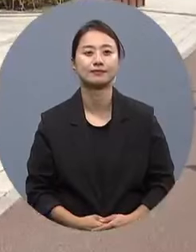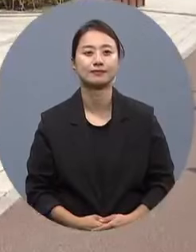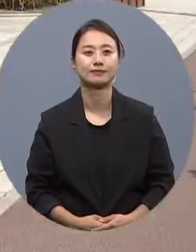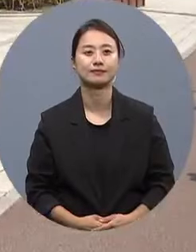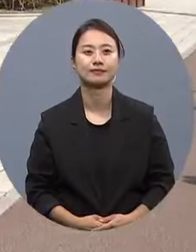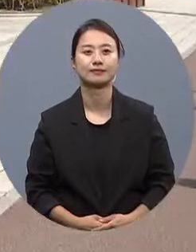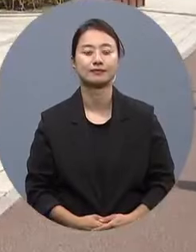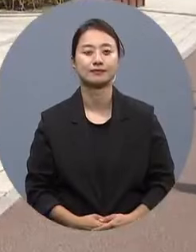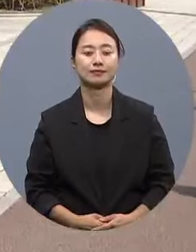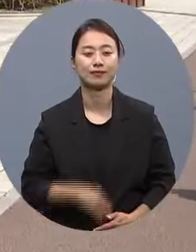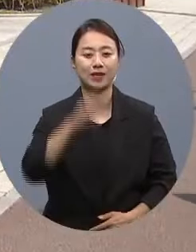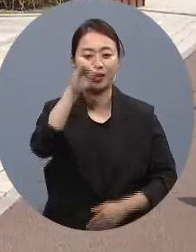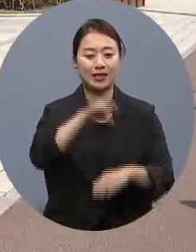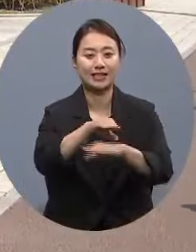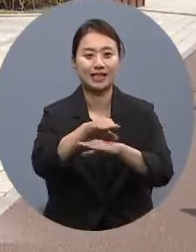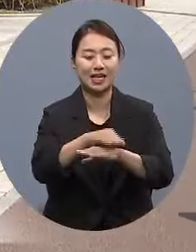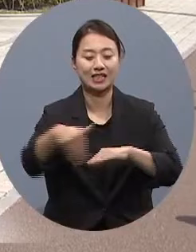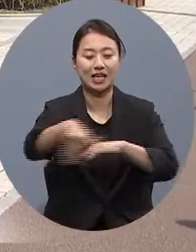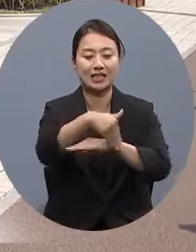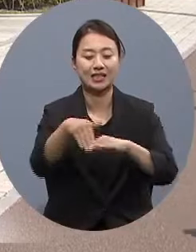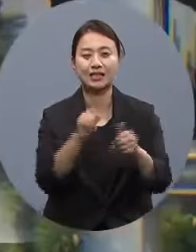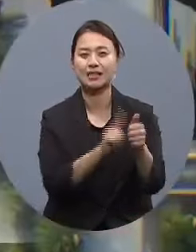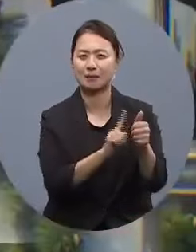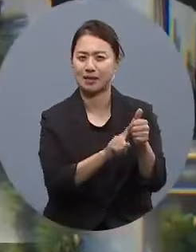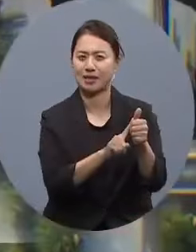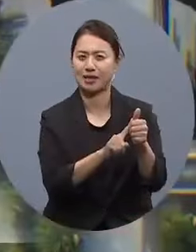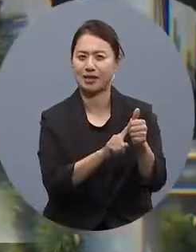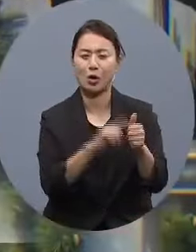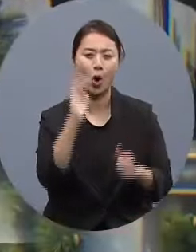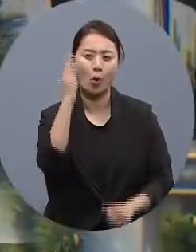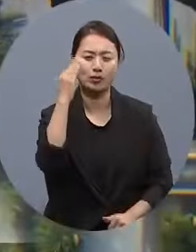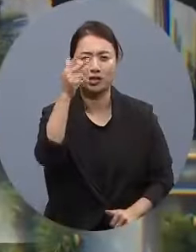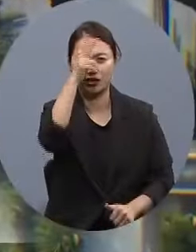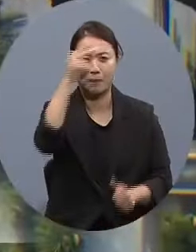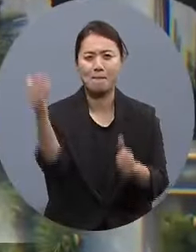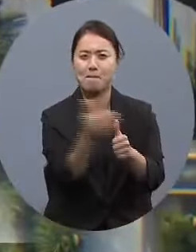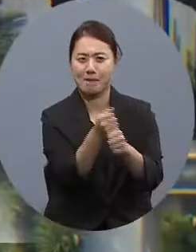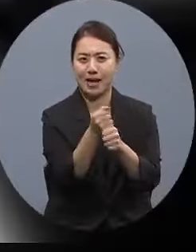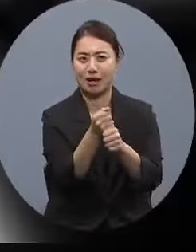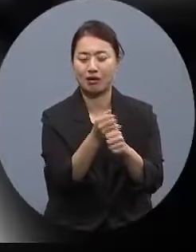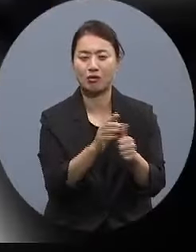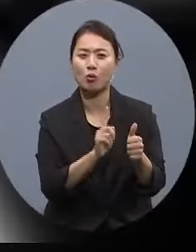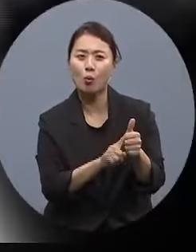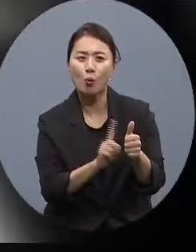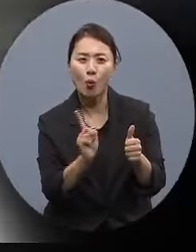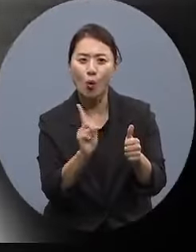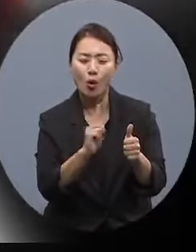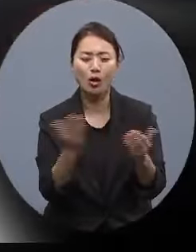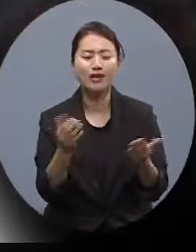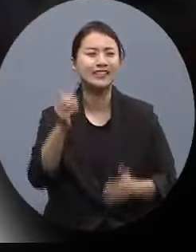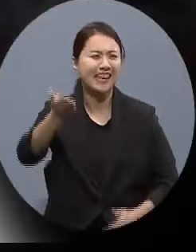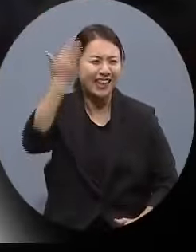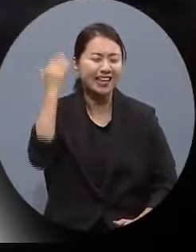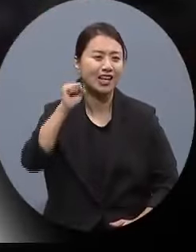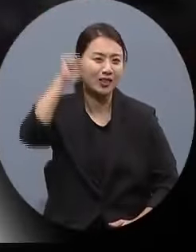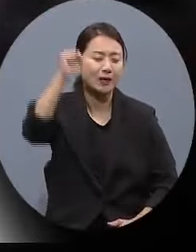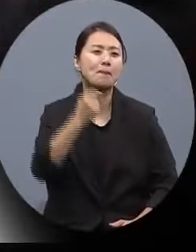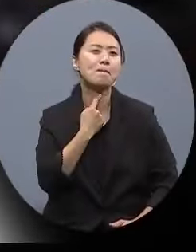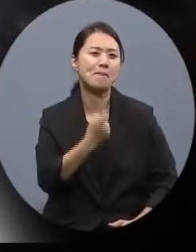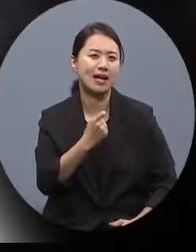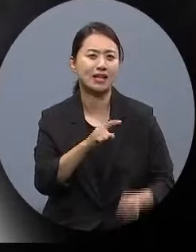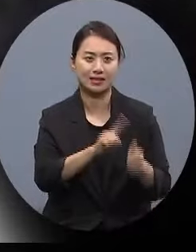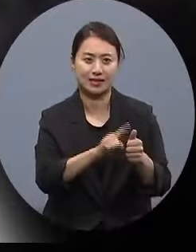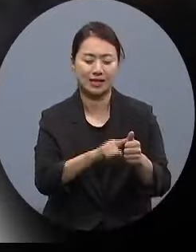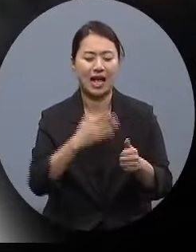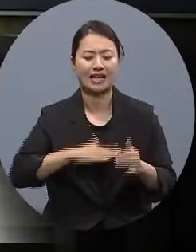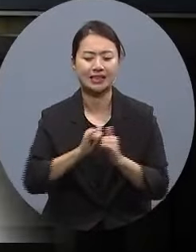기자입니다 현대차 울산공장에 근무하던 직원가 최근 경찰에 구속됐습니다 현대차 노동조합 간부 출신인 점을 내세워